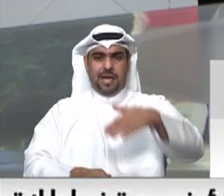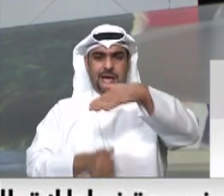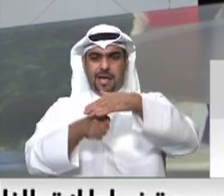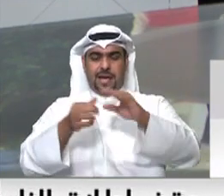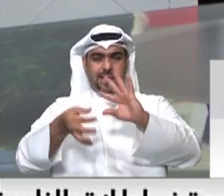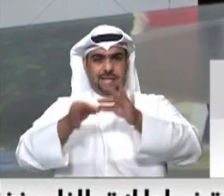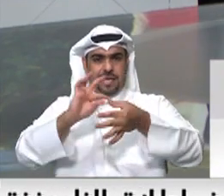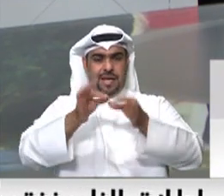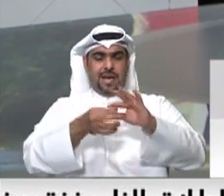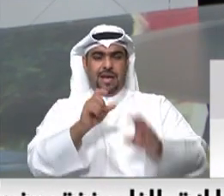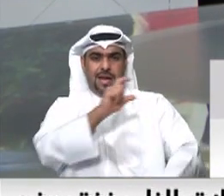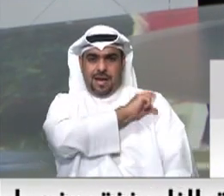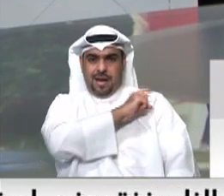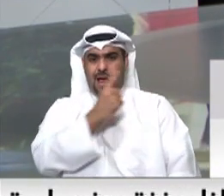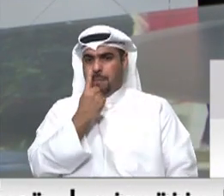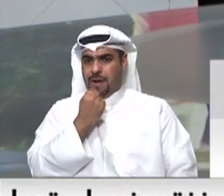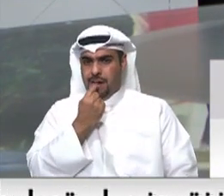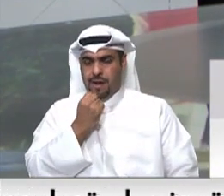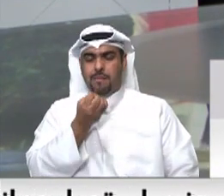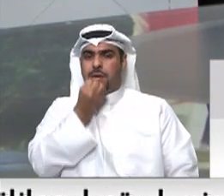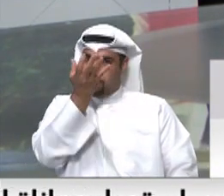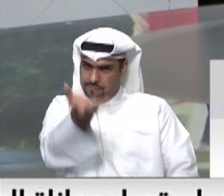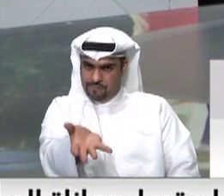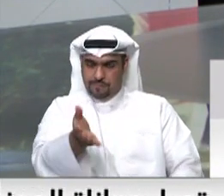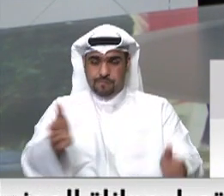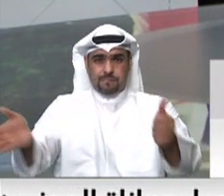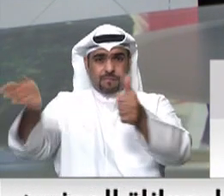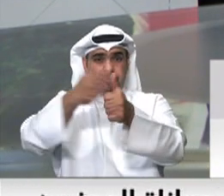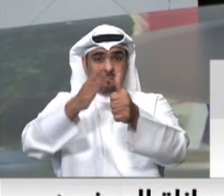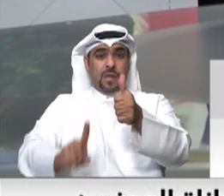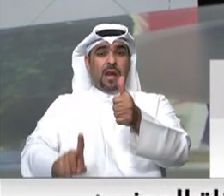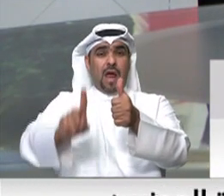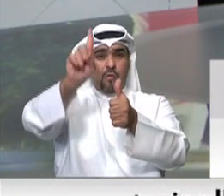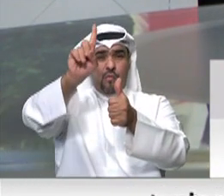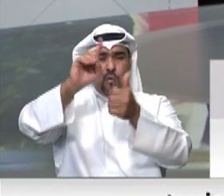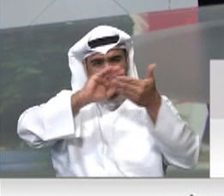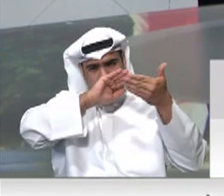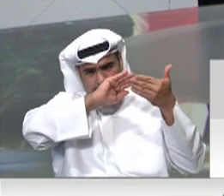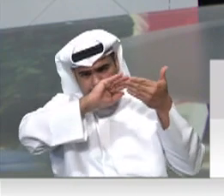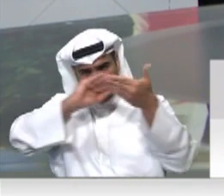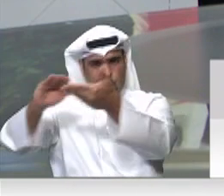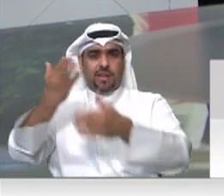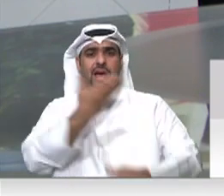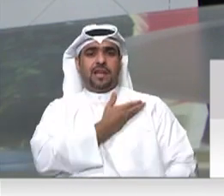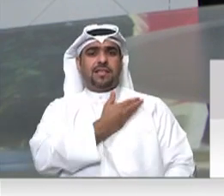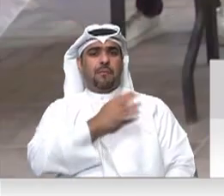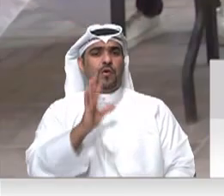الكويت كانت من أوائل الدول العربية التي قدمت المساعدات لقطاع غزة.